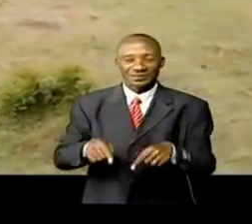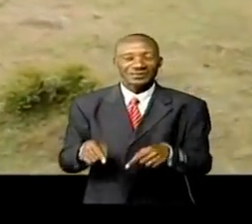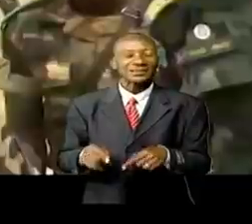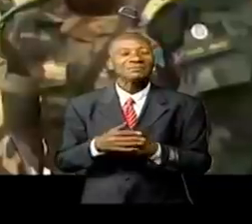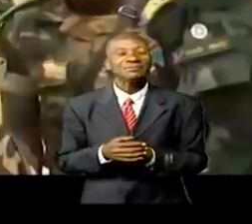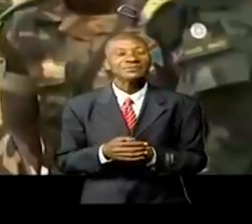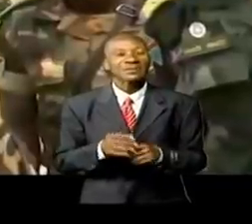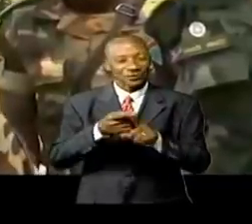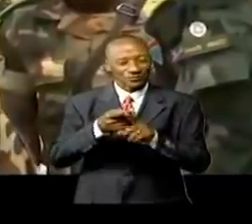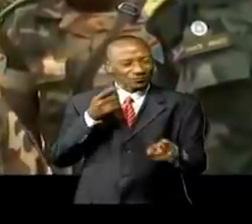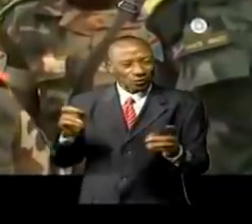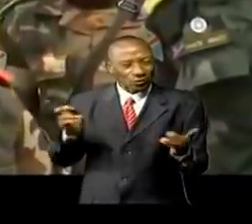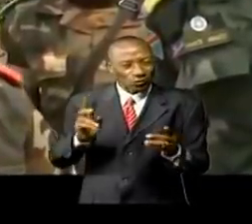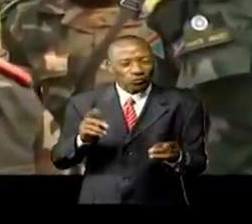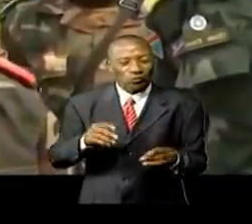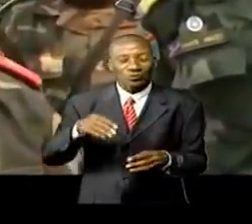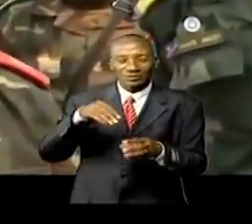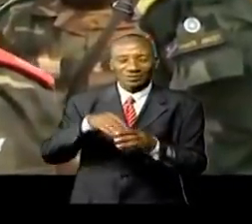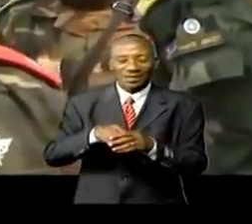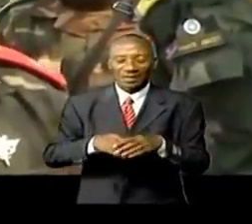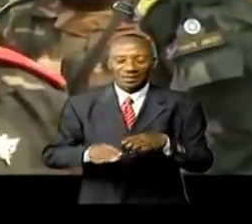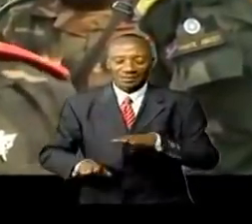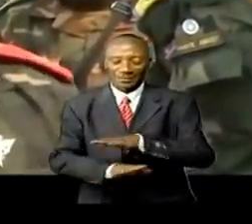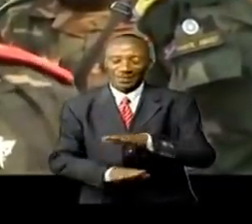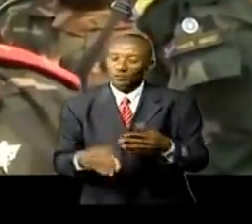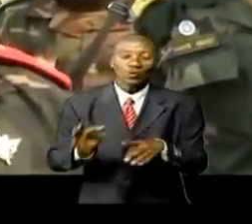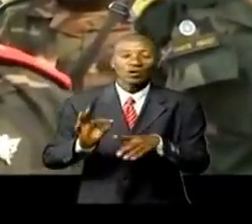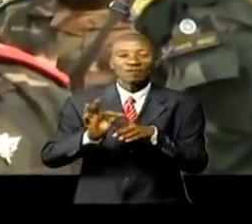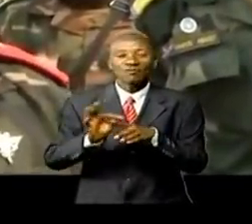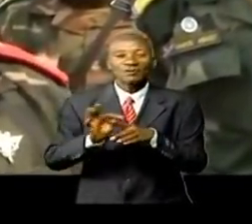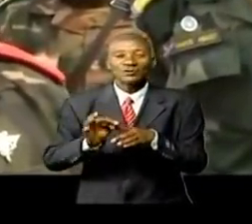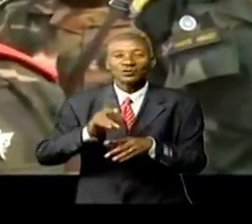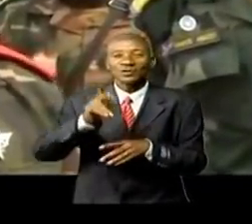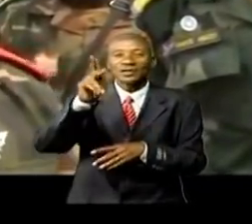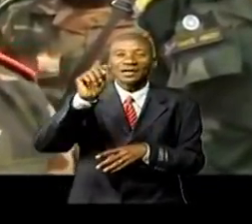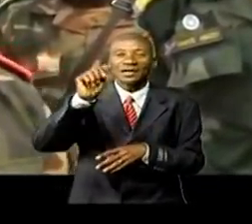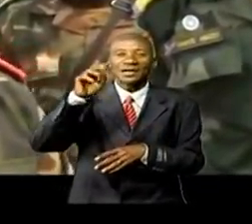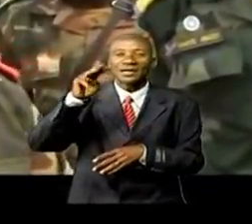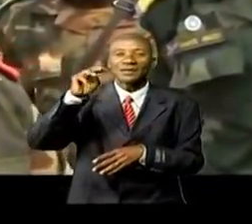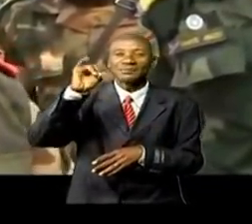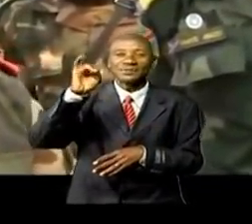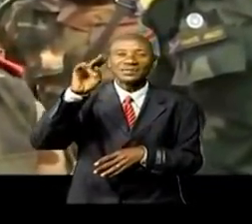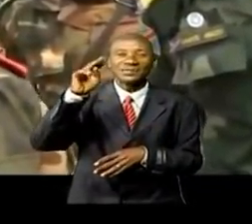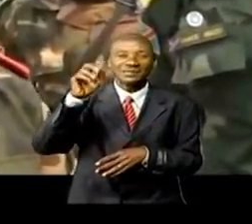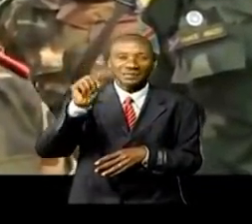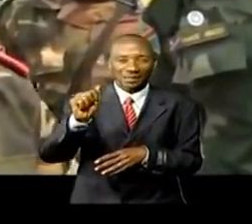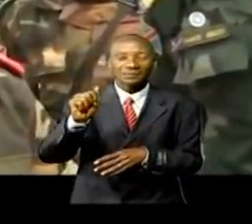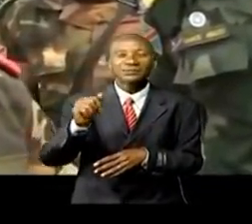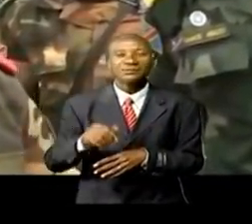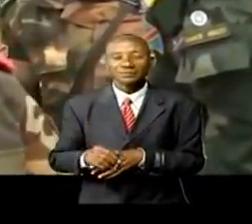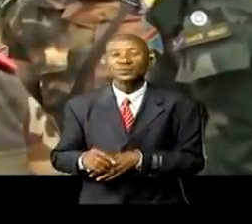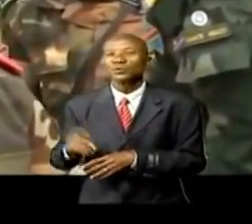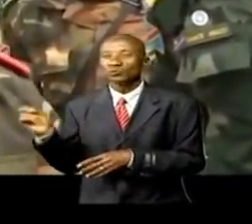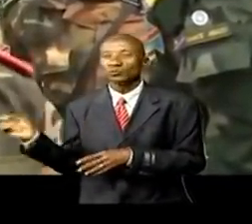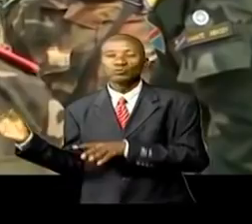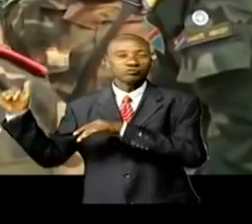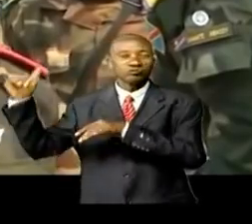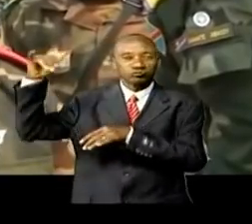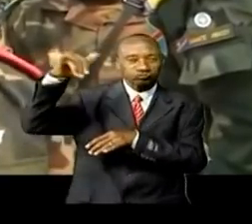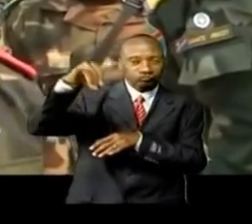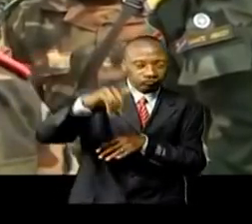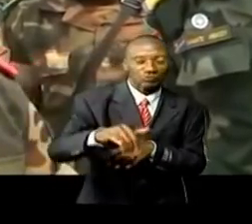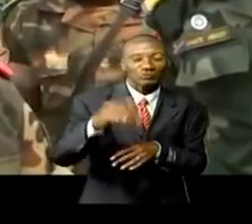qui avoisinent la taille de plus d'un régiment. Ils viennent ajouter la force et